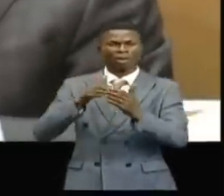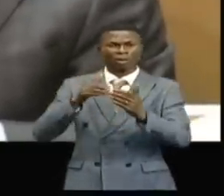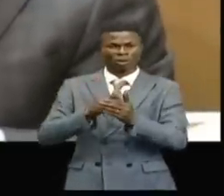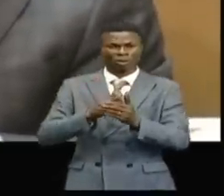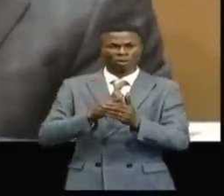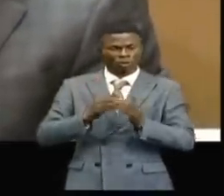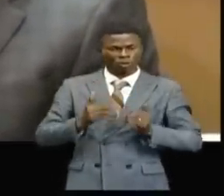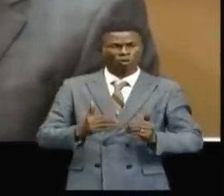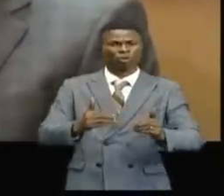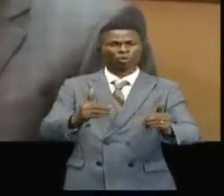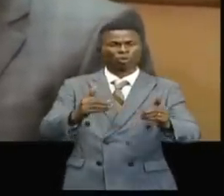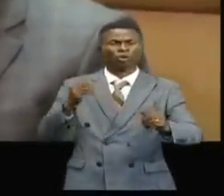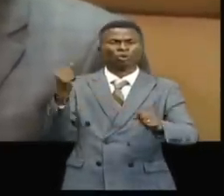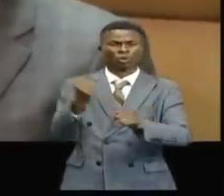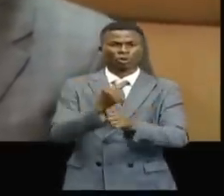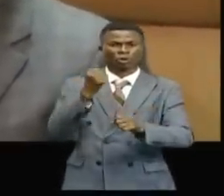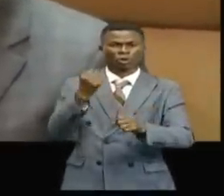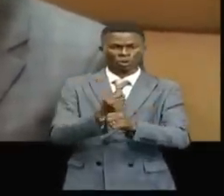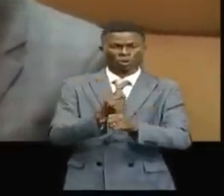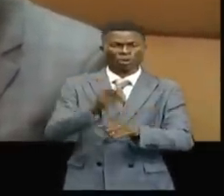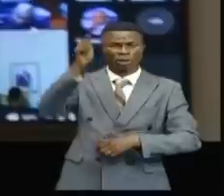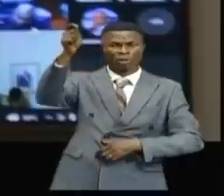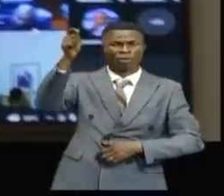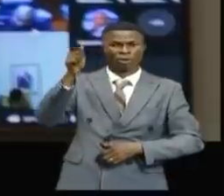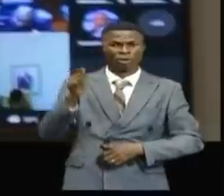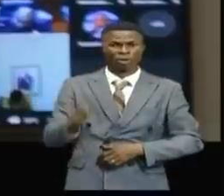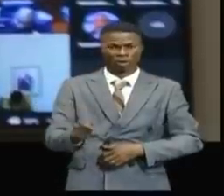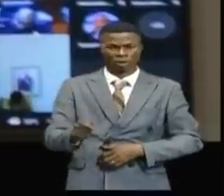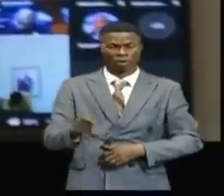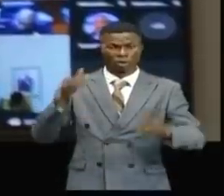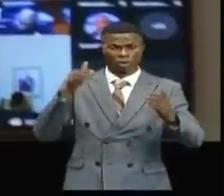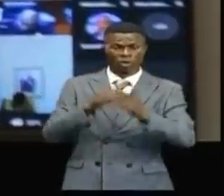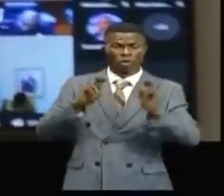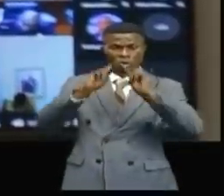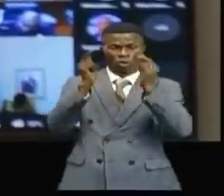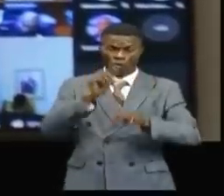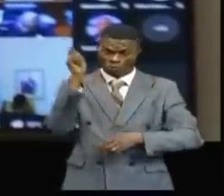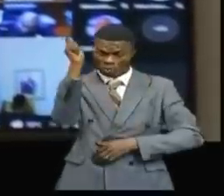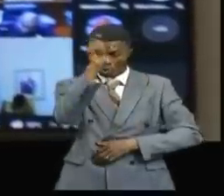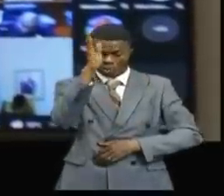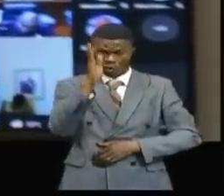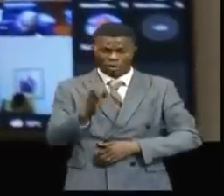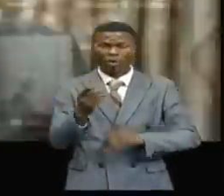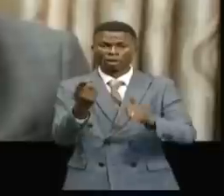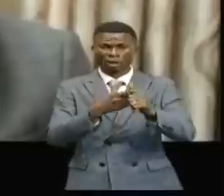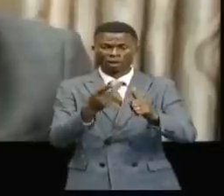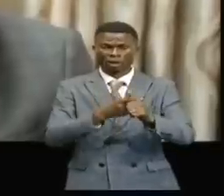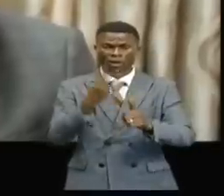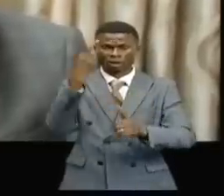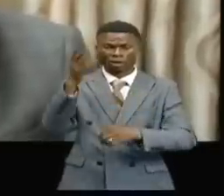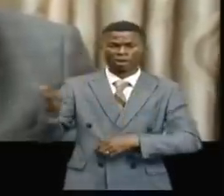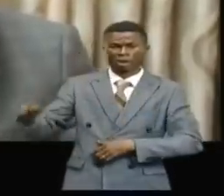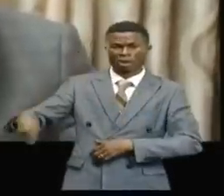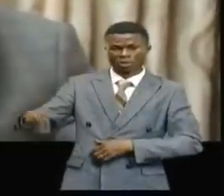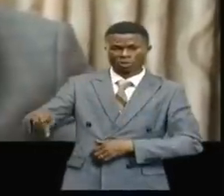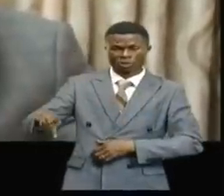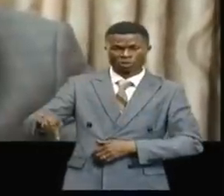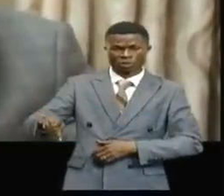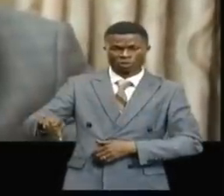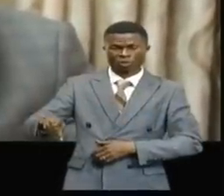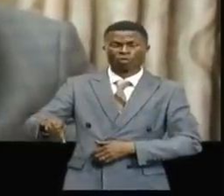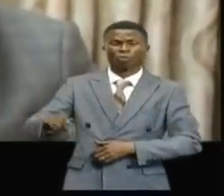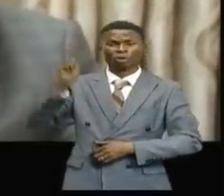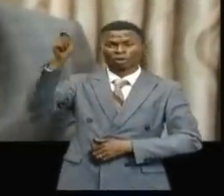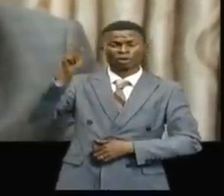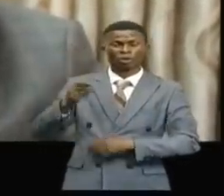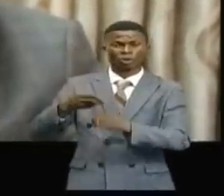la poursuite des opérations militaires contre le groupe terroriste, principalement dans les deux provinces sous état de